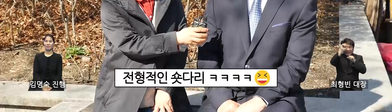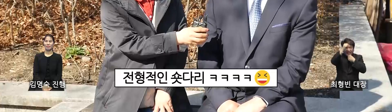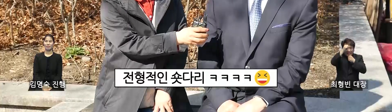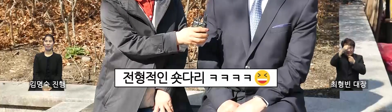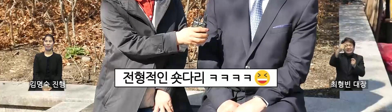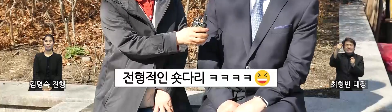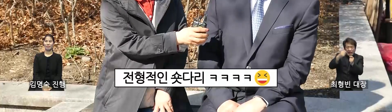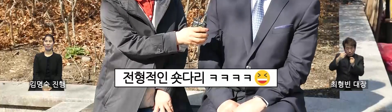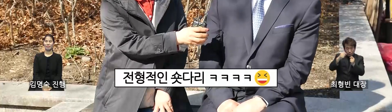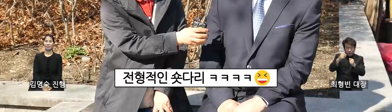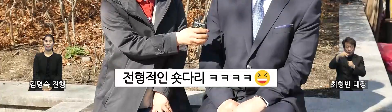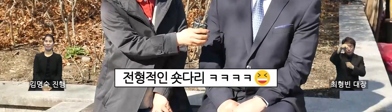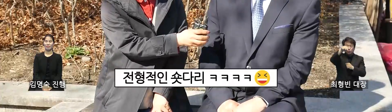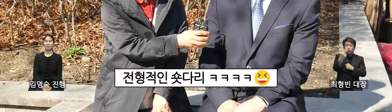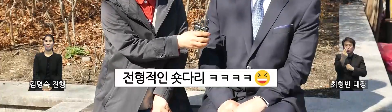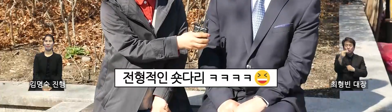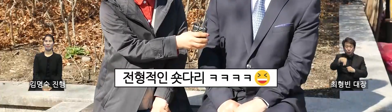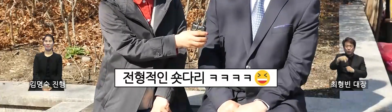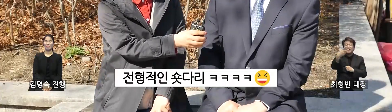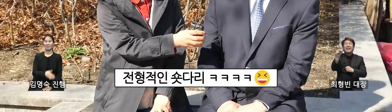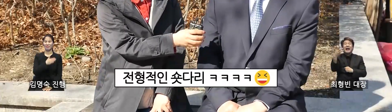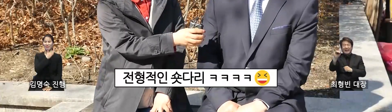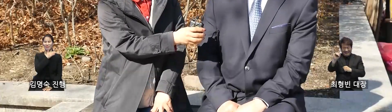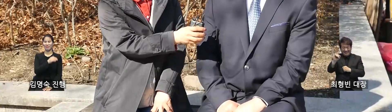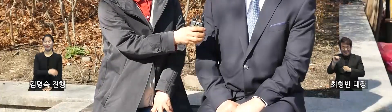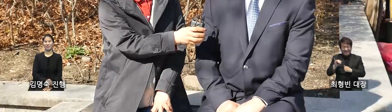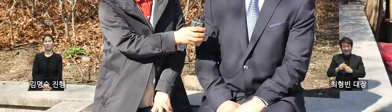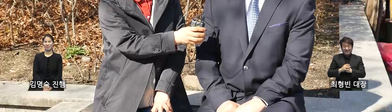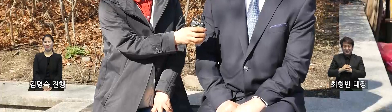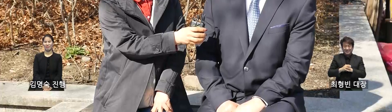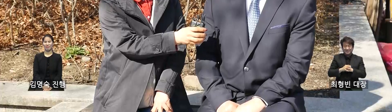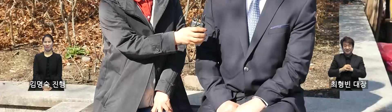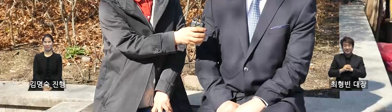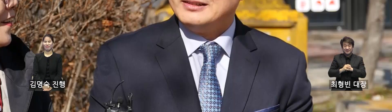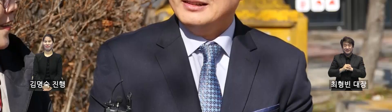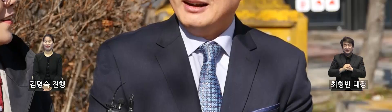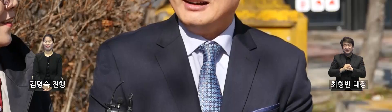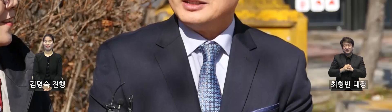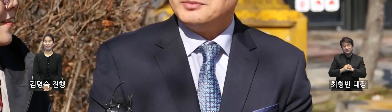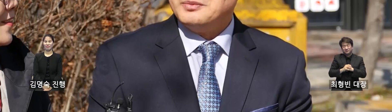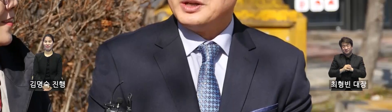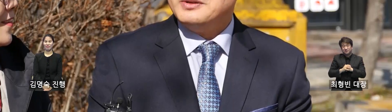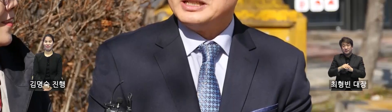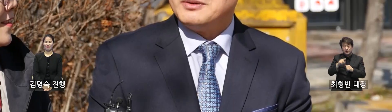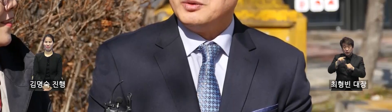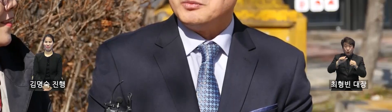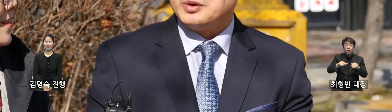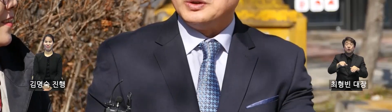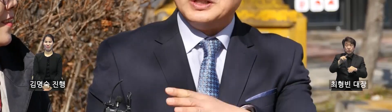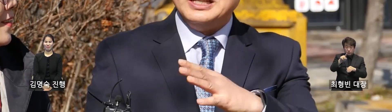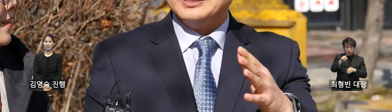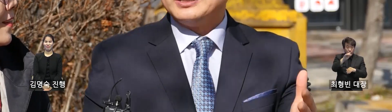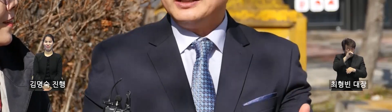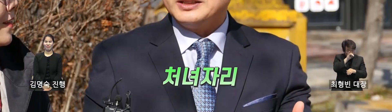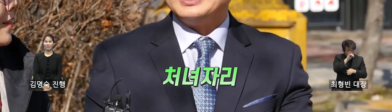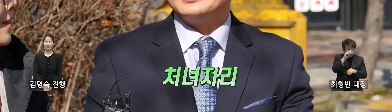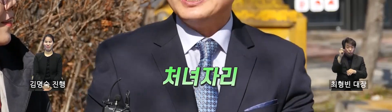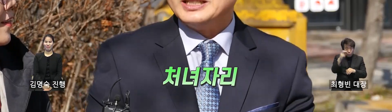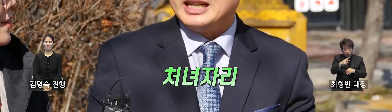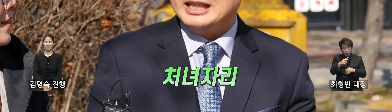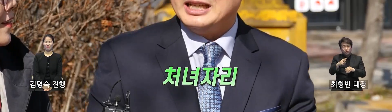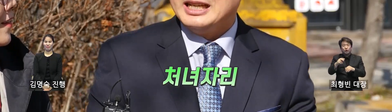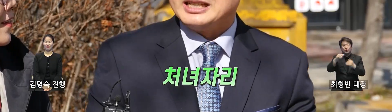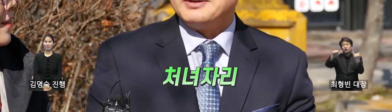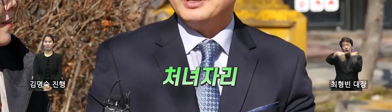전형적인 c 없다 얘 납니다 아 그 얘기를 이제 범죄를 시작하면서 요 어그 봄철 별자리 폭 목동을 이어서 제